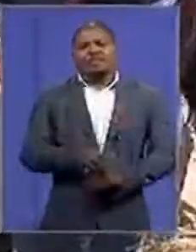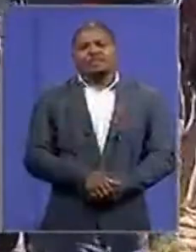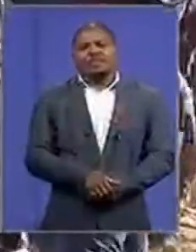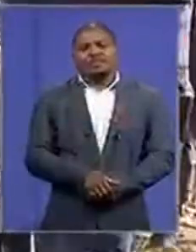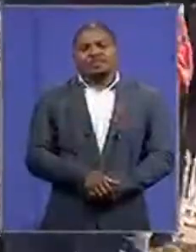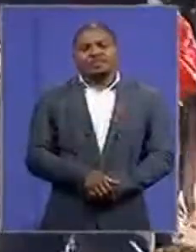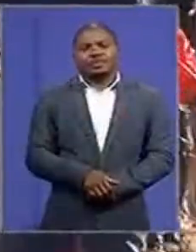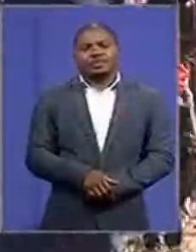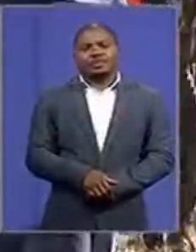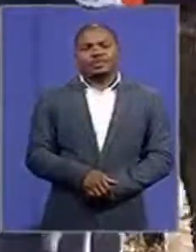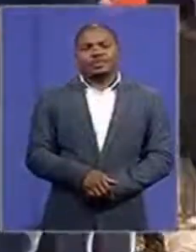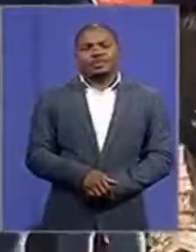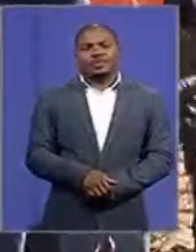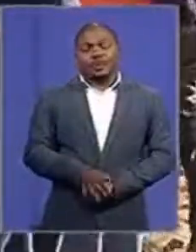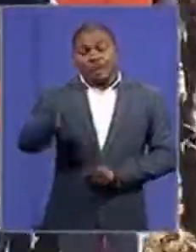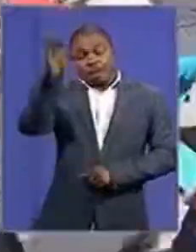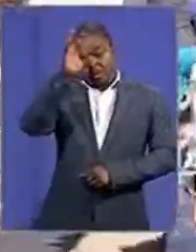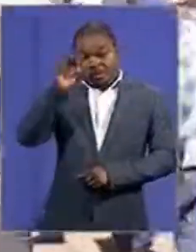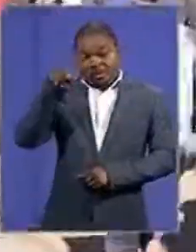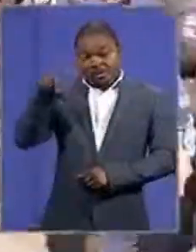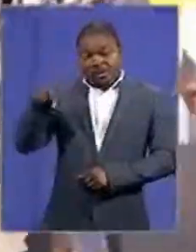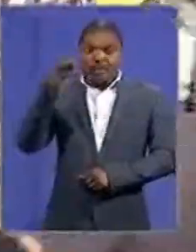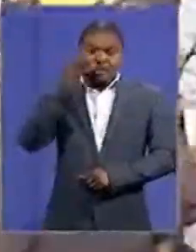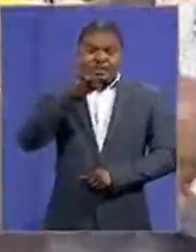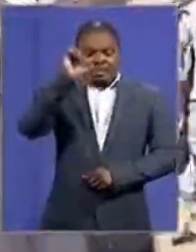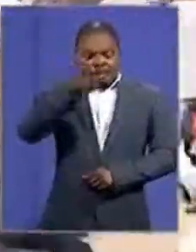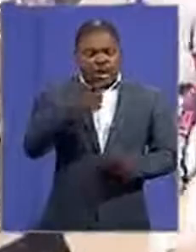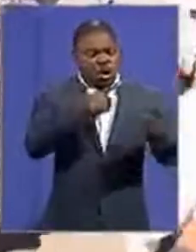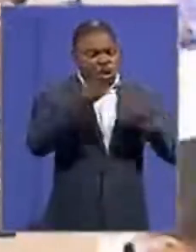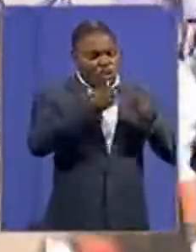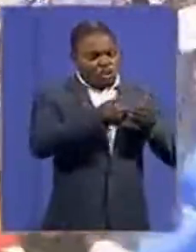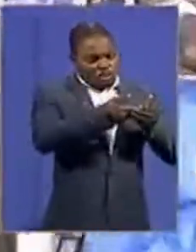mebileng. Mapodisi a ratlile go tsibogela ditopo mo malatsing a